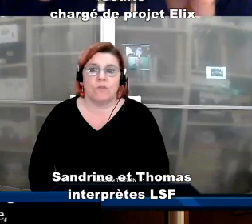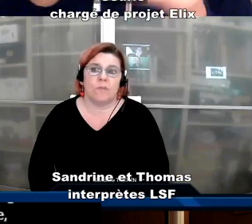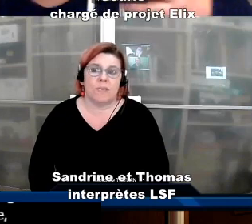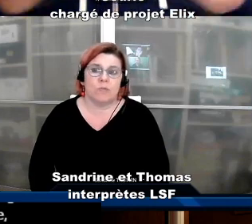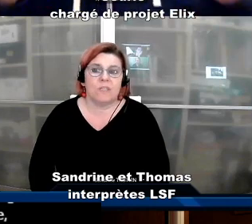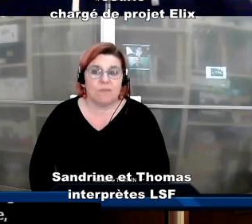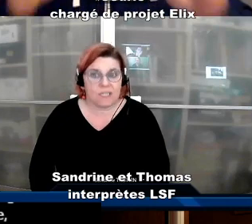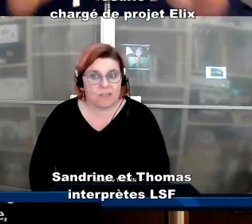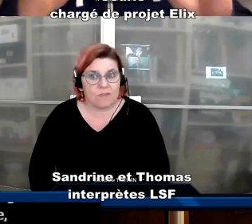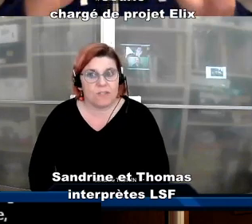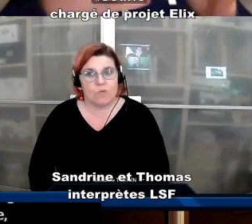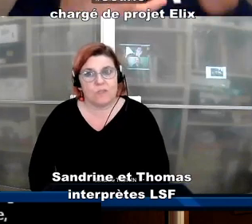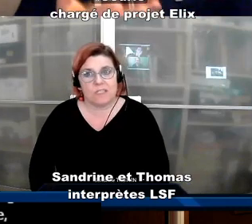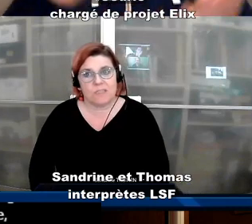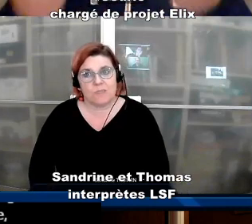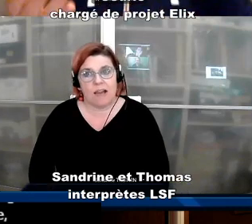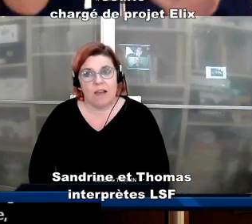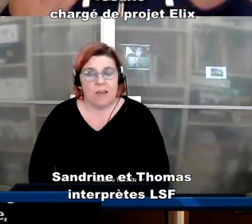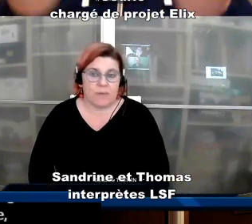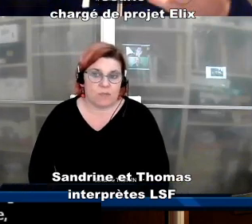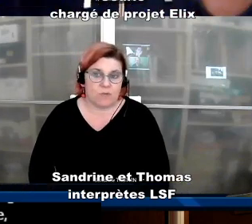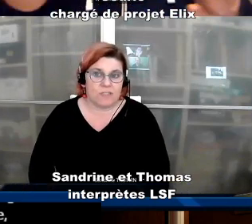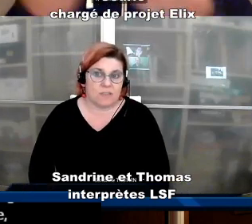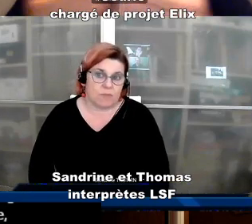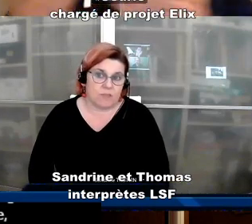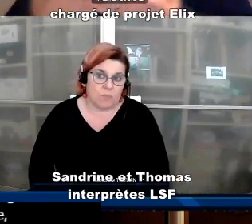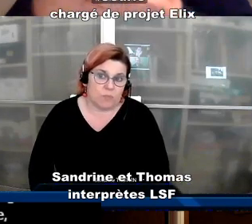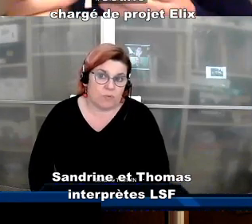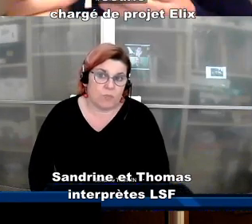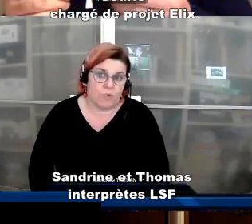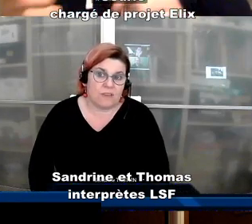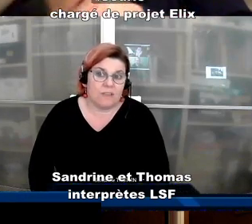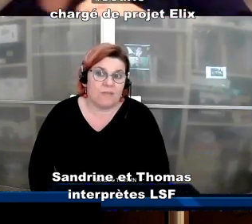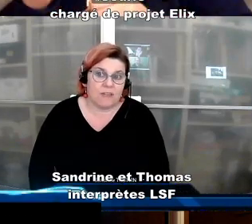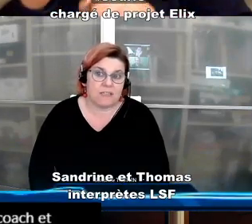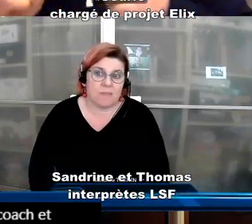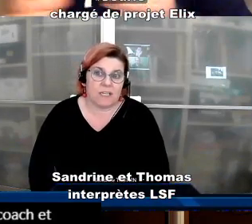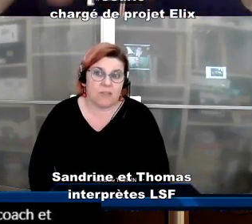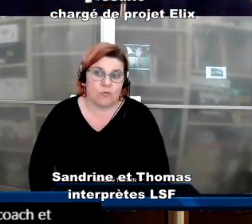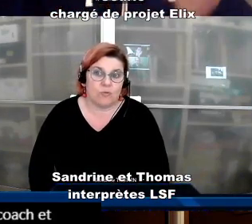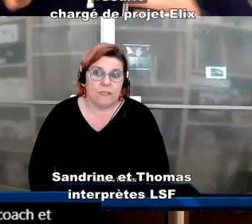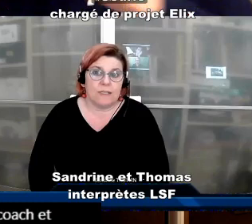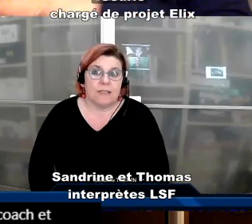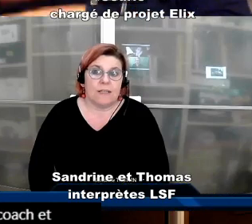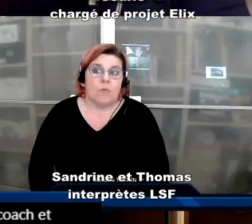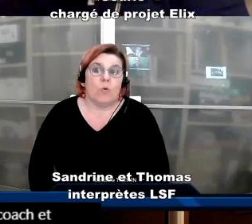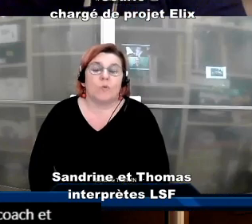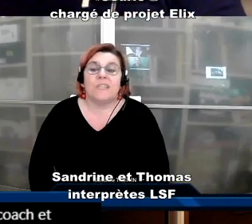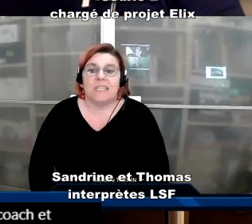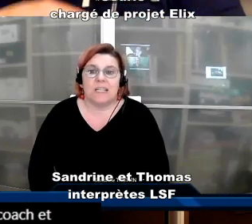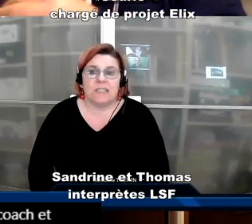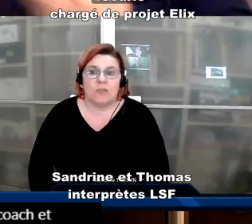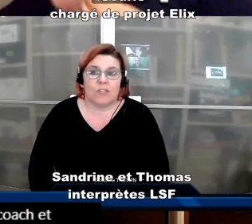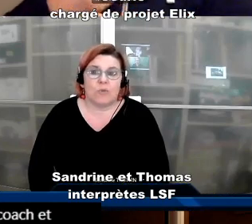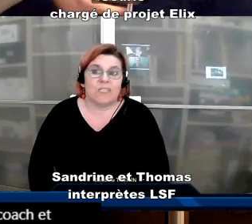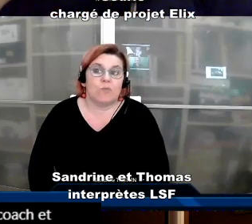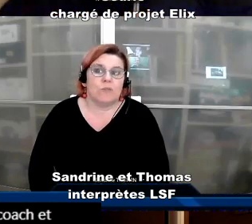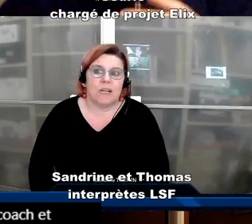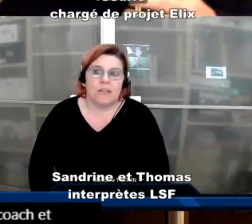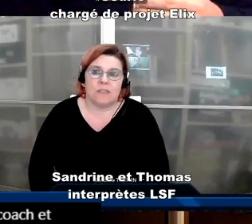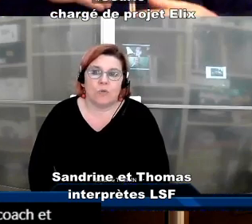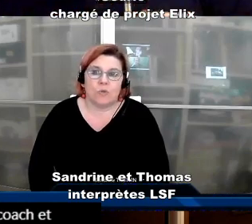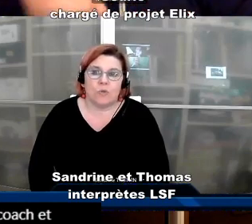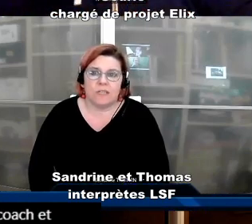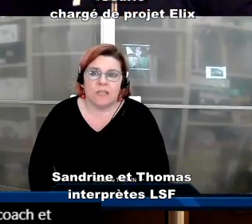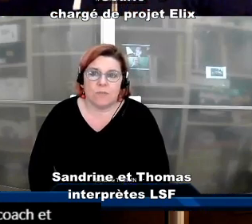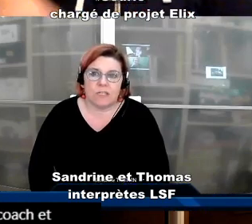d'un centre de formation qui vérifie tous ces aspects-là parce que ça peut être néfaste malgré tout. Bon, on sait qu'il y a la situation